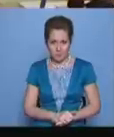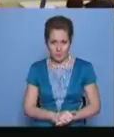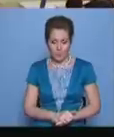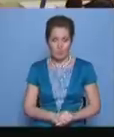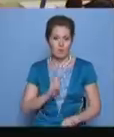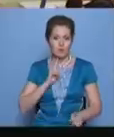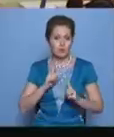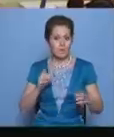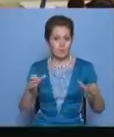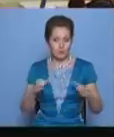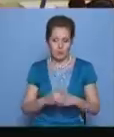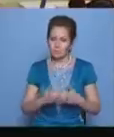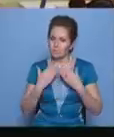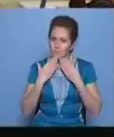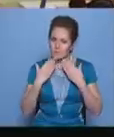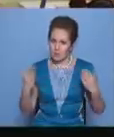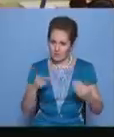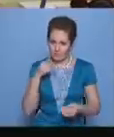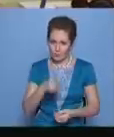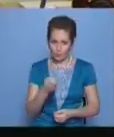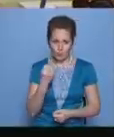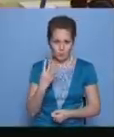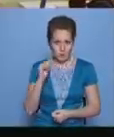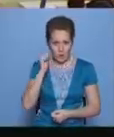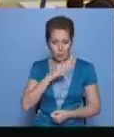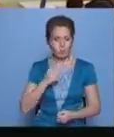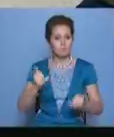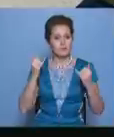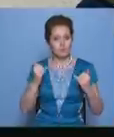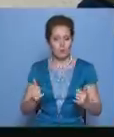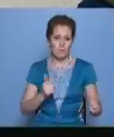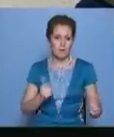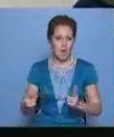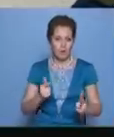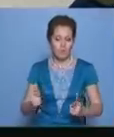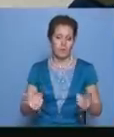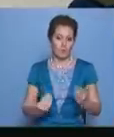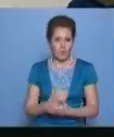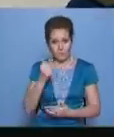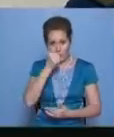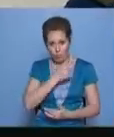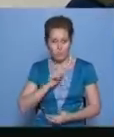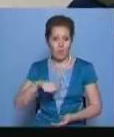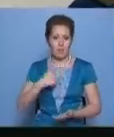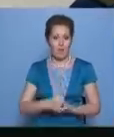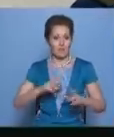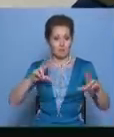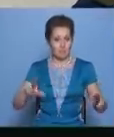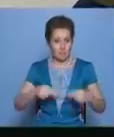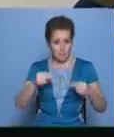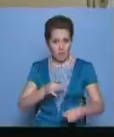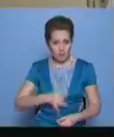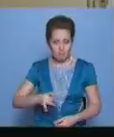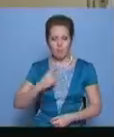Аппаратное совещание, последнее в 2014 году, посвящалось подготовке к году новому. Главный спасатель республики доложил,